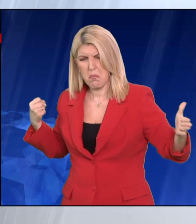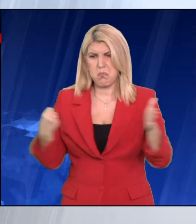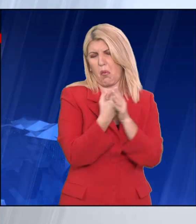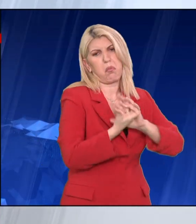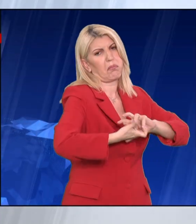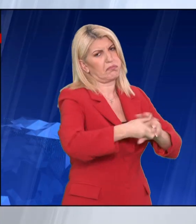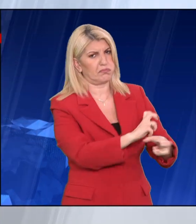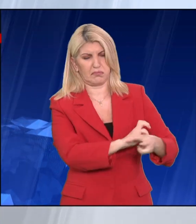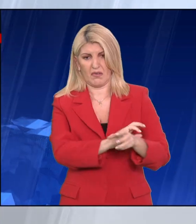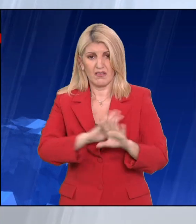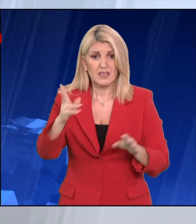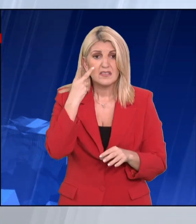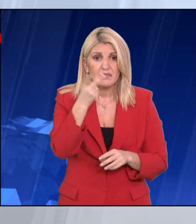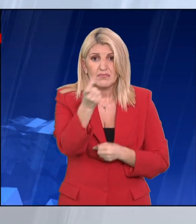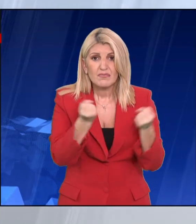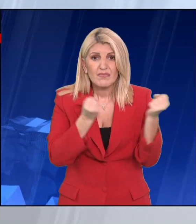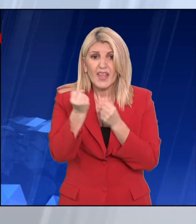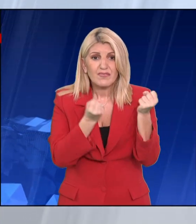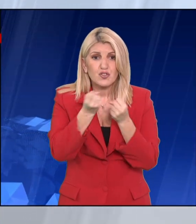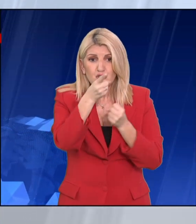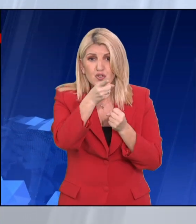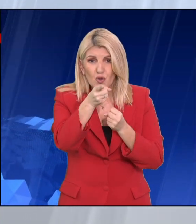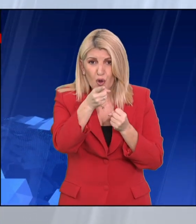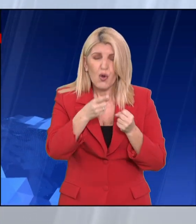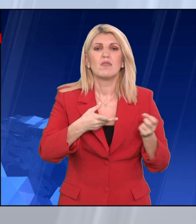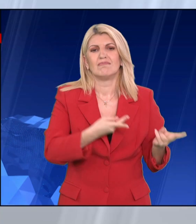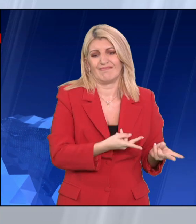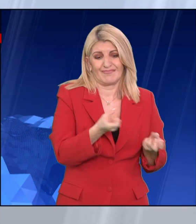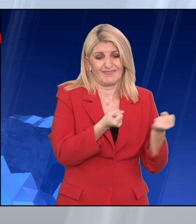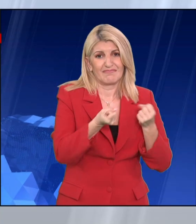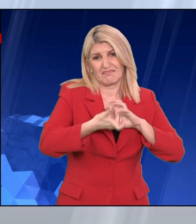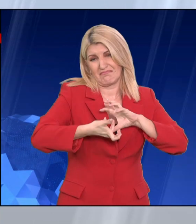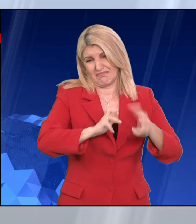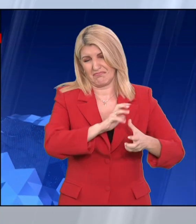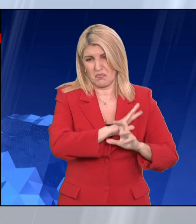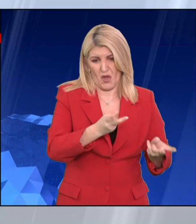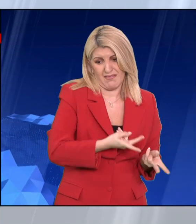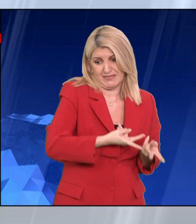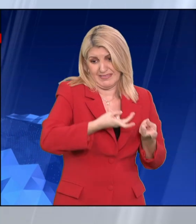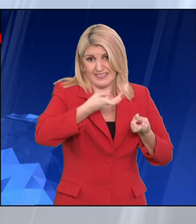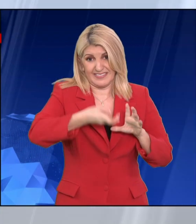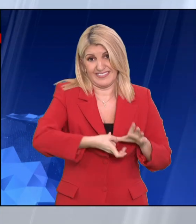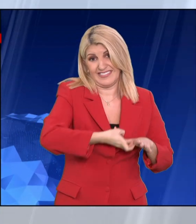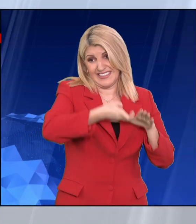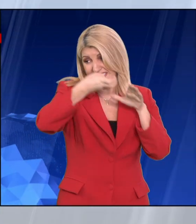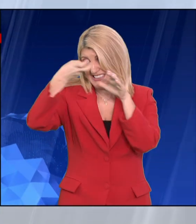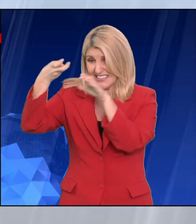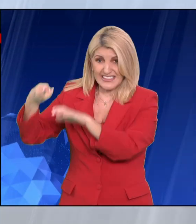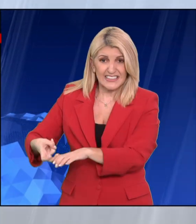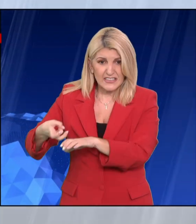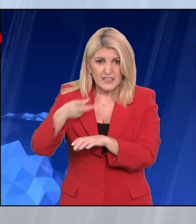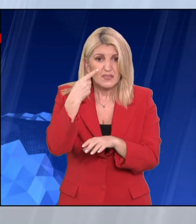Οι τσακισμένες λαμαρίνες στη μάντρα όπου μεταφέρθηκε το διαλυμένο αυτοκίνητο φανερώνουν τη σφοδρότητα της πρόσκρουσης.